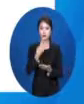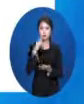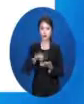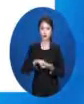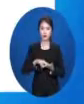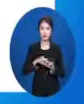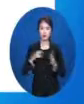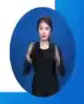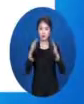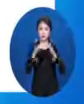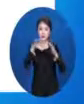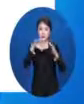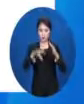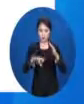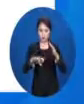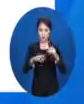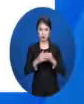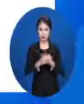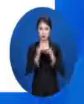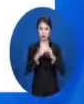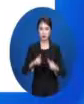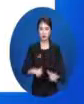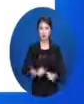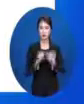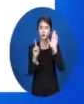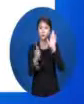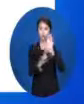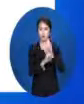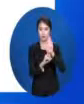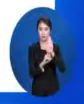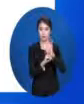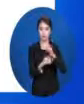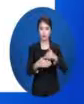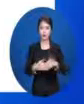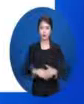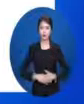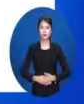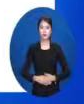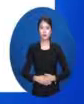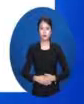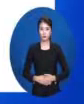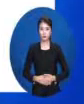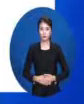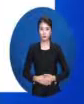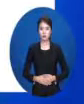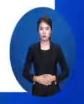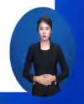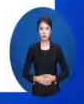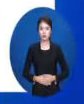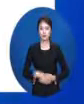천안 우편 집중국에서 신문 우유 등 기타 배달원 및 우편 분류원을 모집합니다.